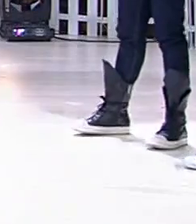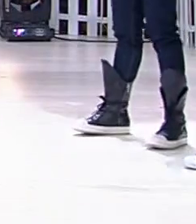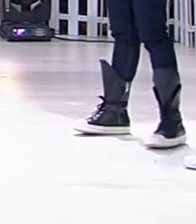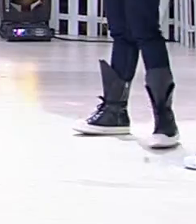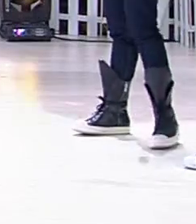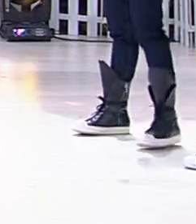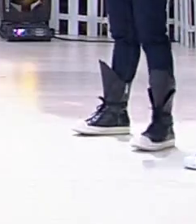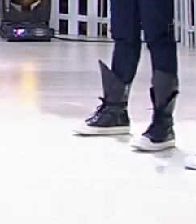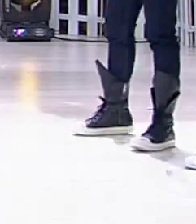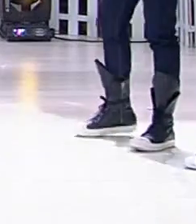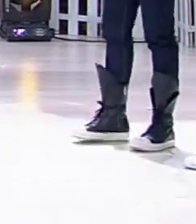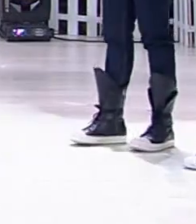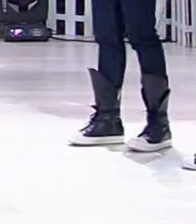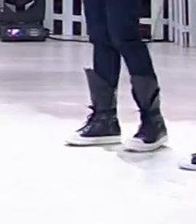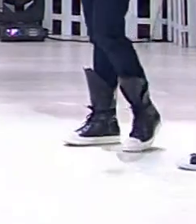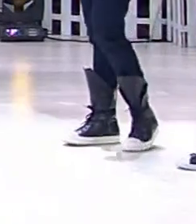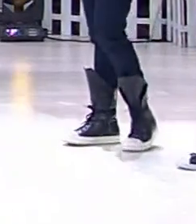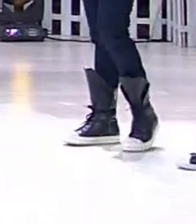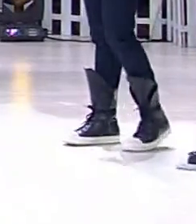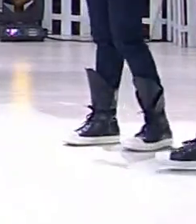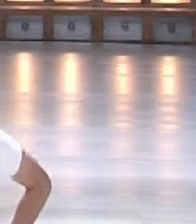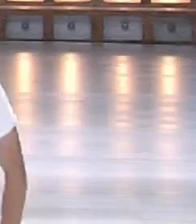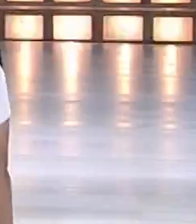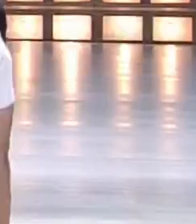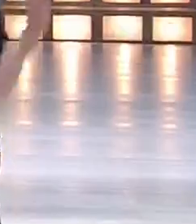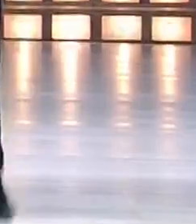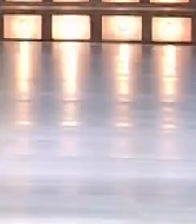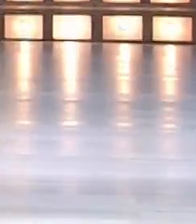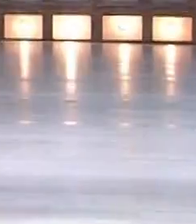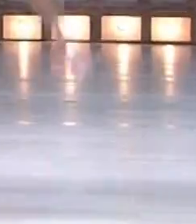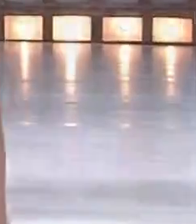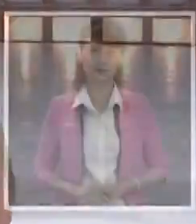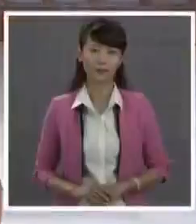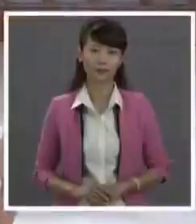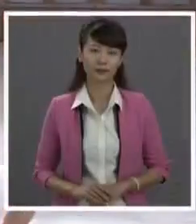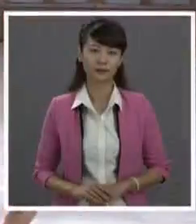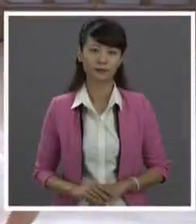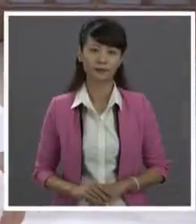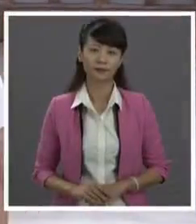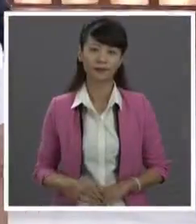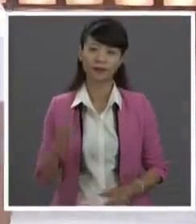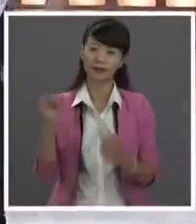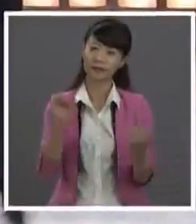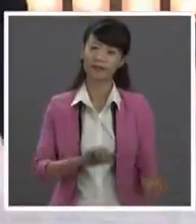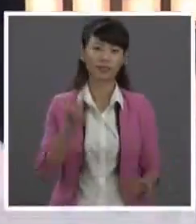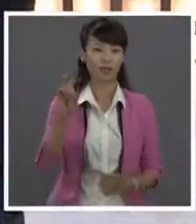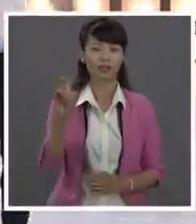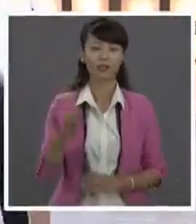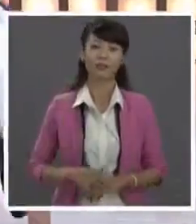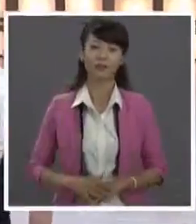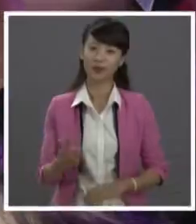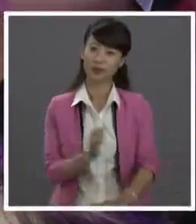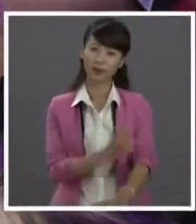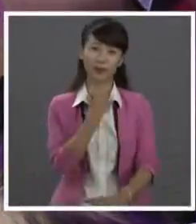哥不错哎，元哥不错， 好累，元哥快坐不动了， 快坐不动了，你再坚持20个， 快坐不